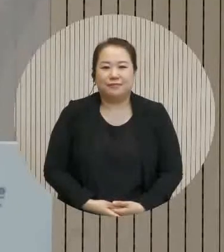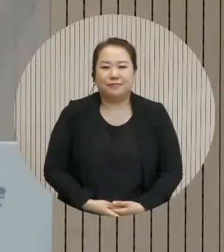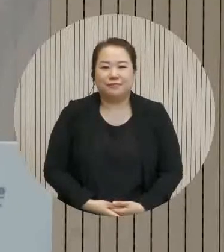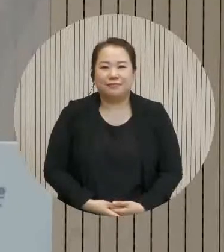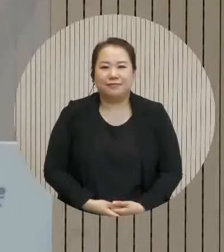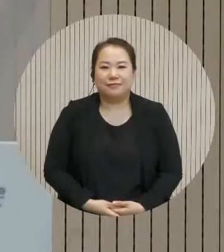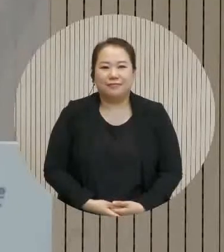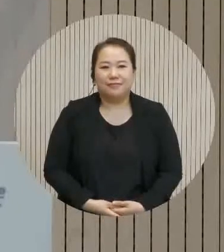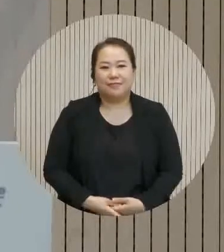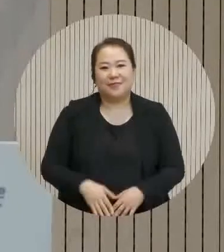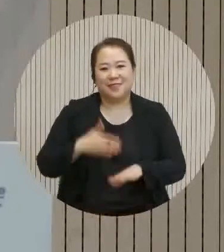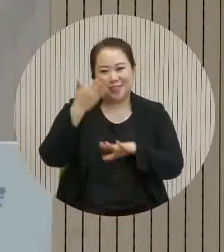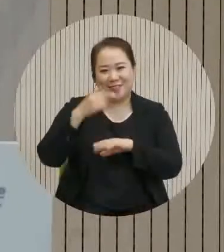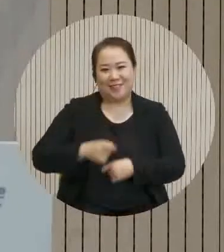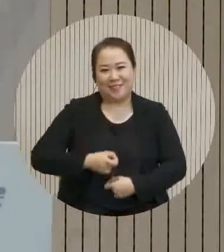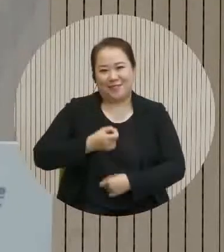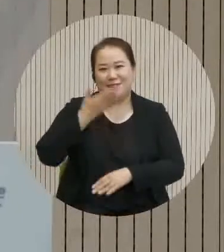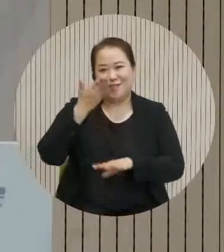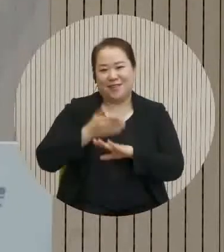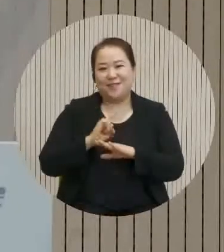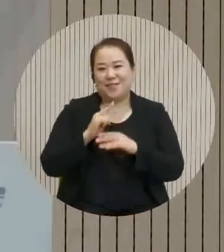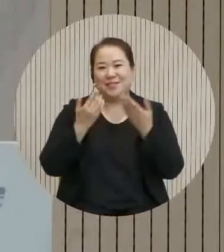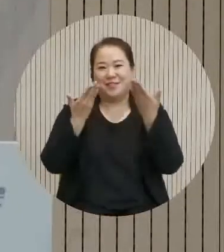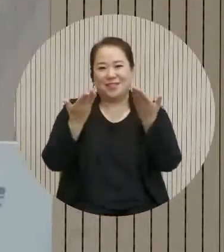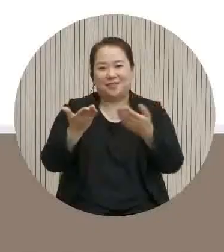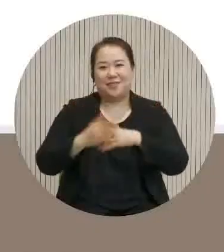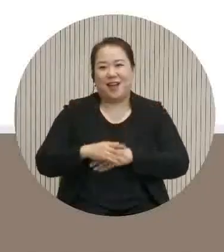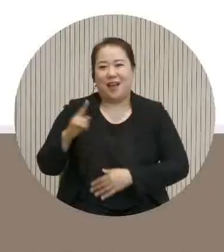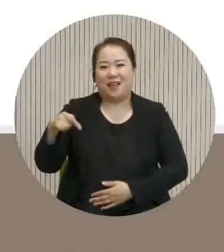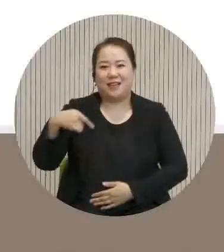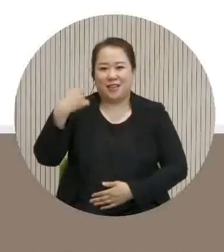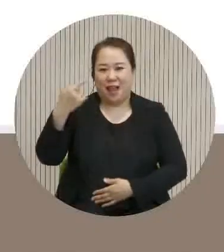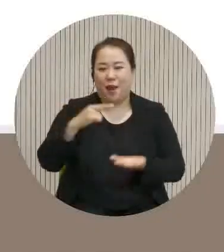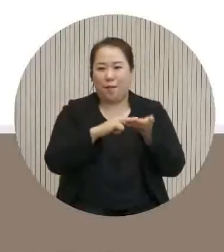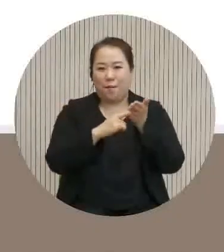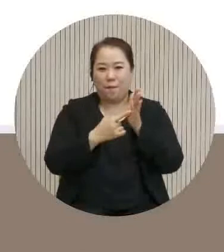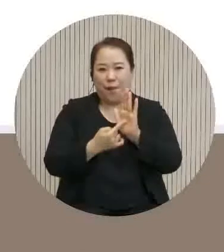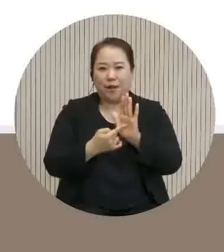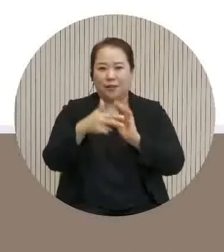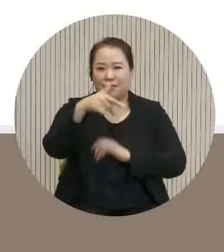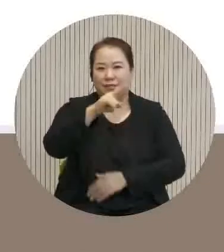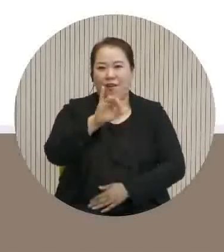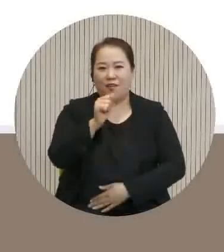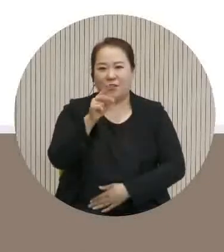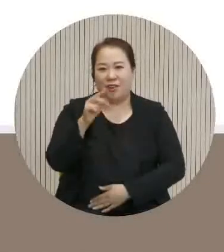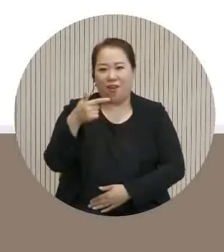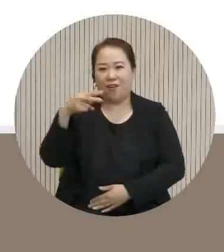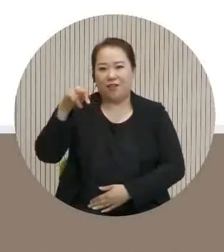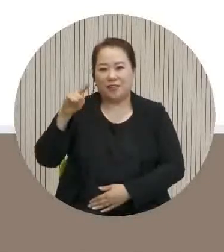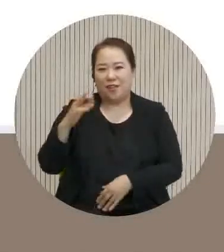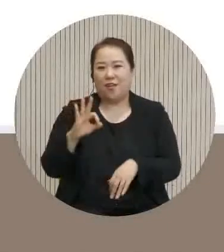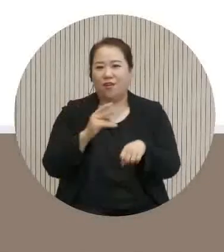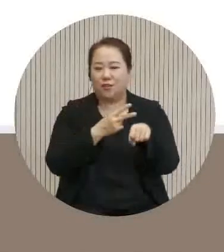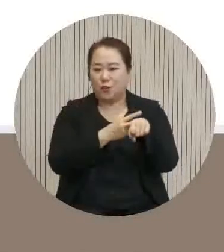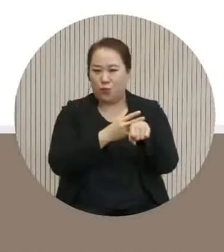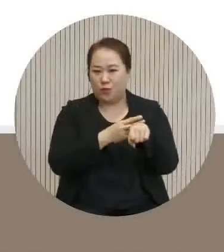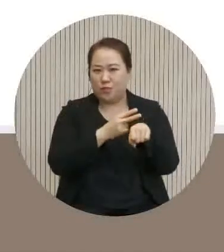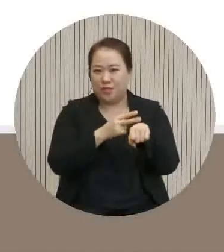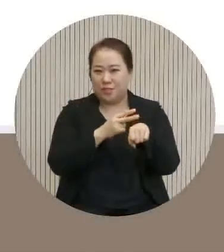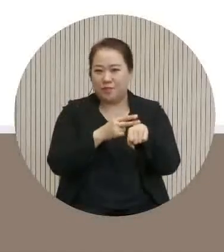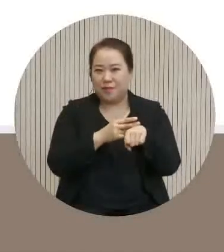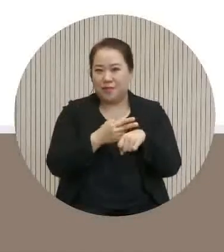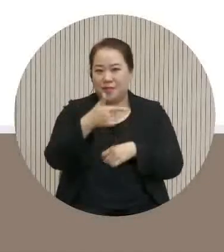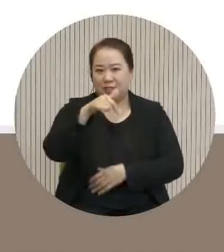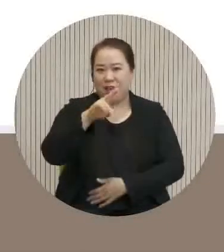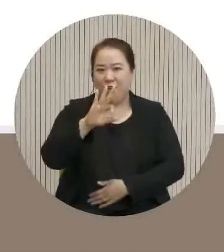주셨습니다. 진심으로 감사드립니다. 다음으로 발표하실 정현선 교수님은